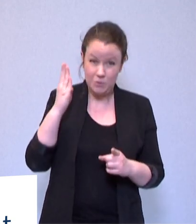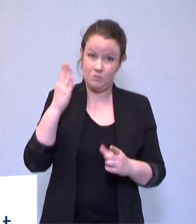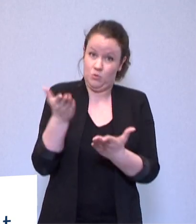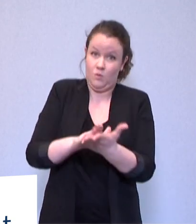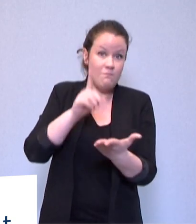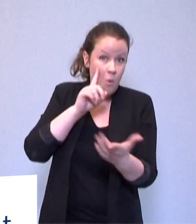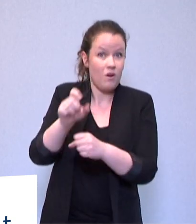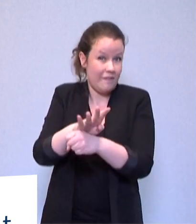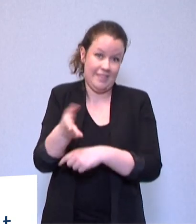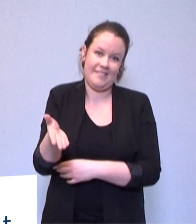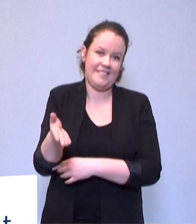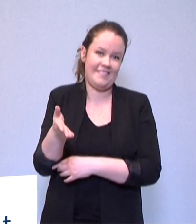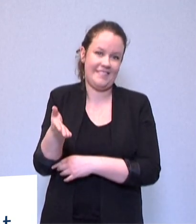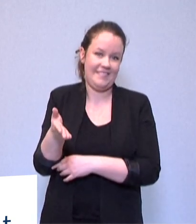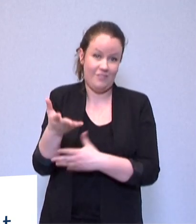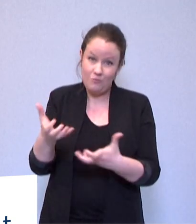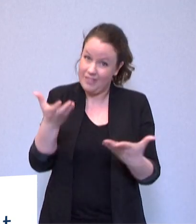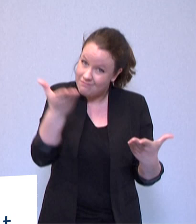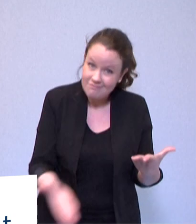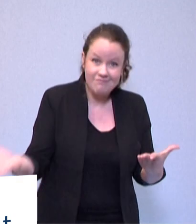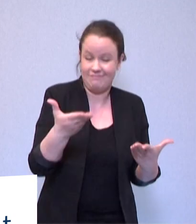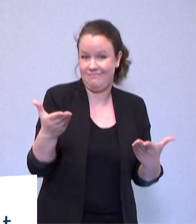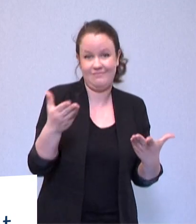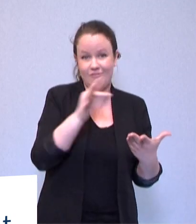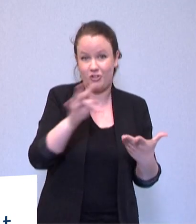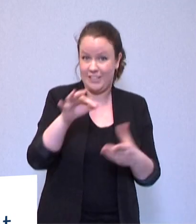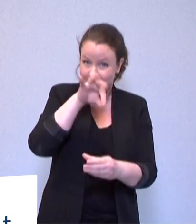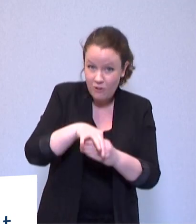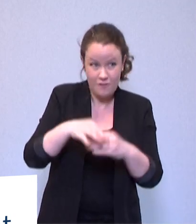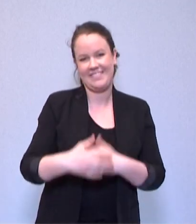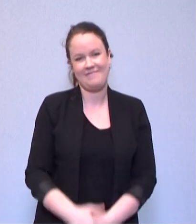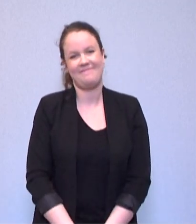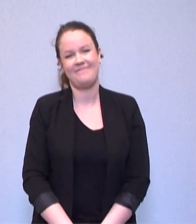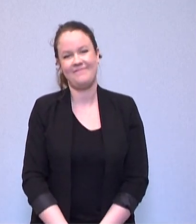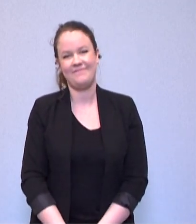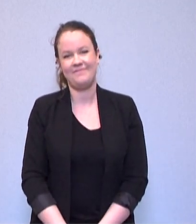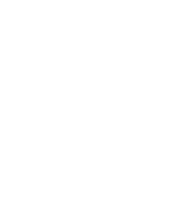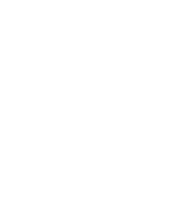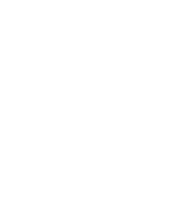participer aux élections, comme c'est d'ailleurs le cas dans un grand nombre de pays, y compris chez nos voisins.